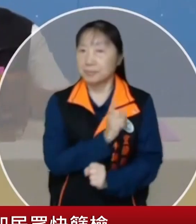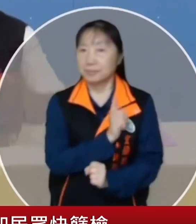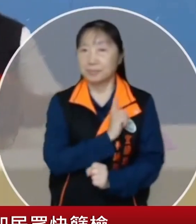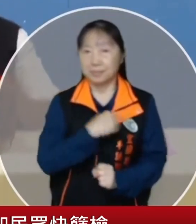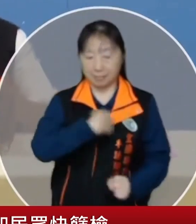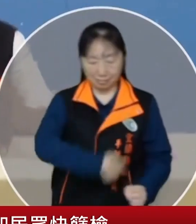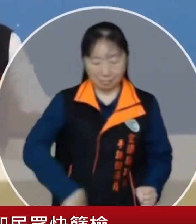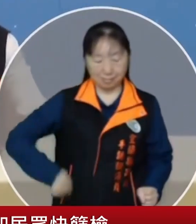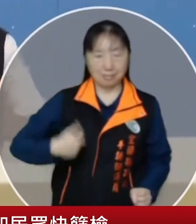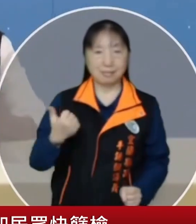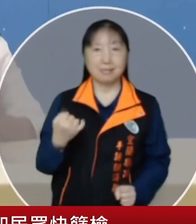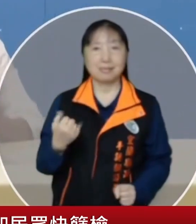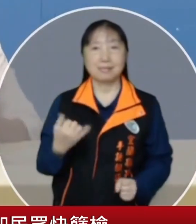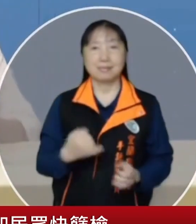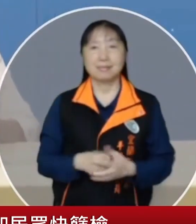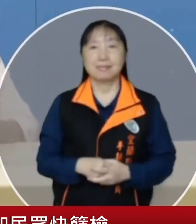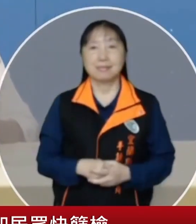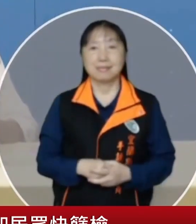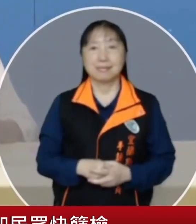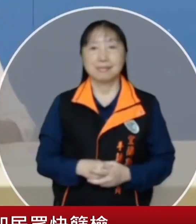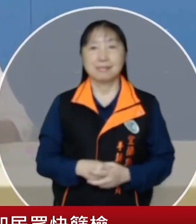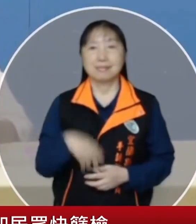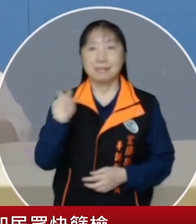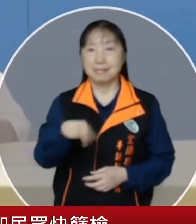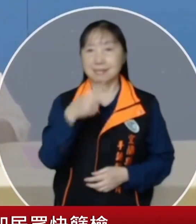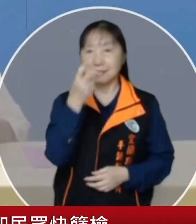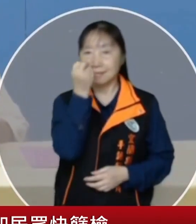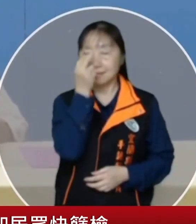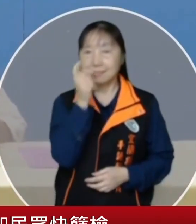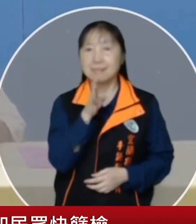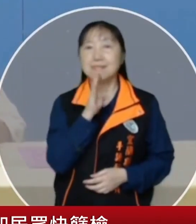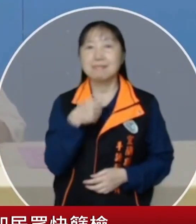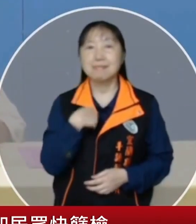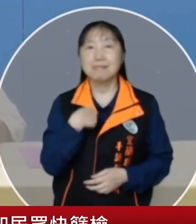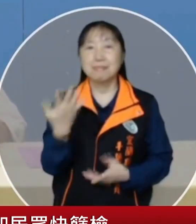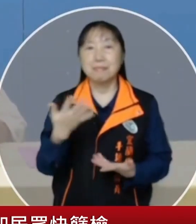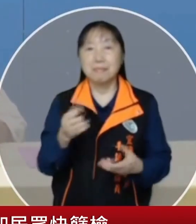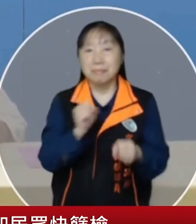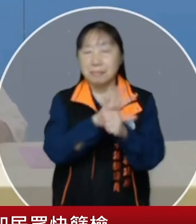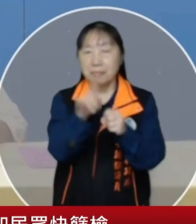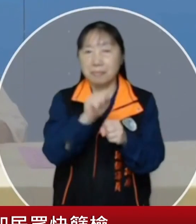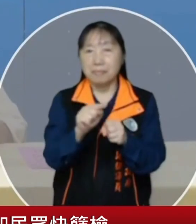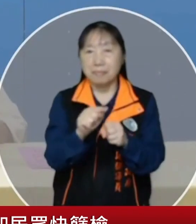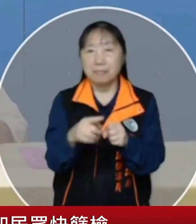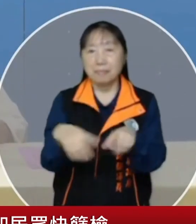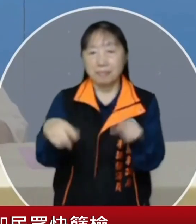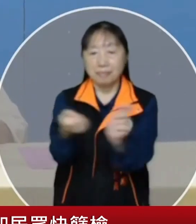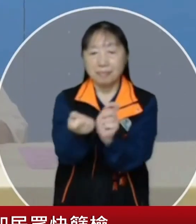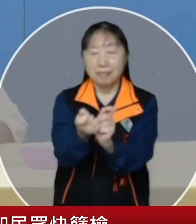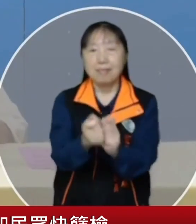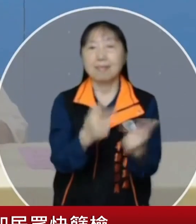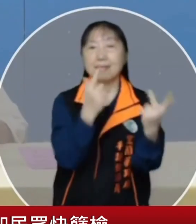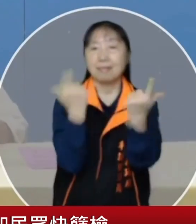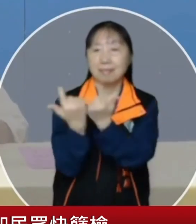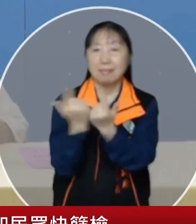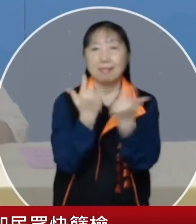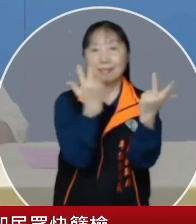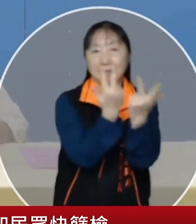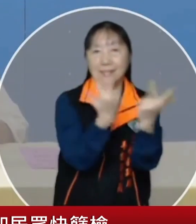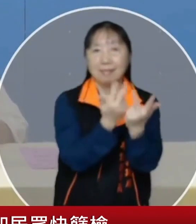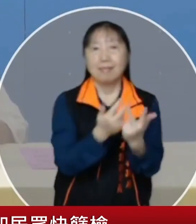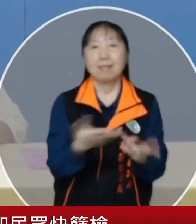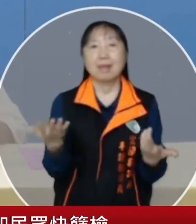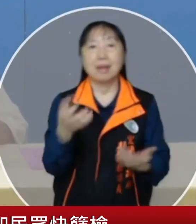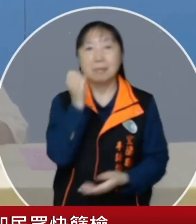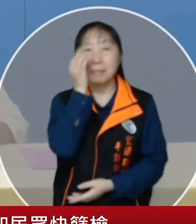体状况。再来呢，宜兰呢紧邻疫情的严重台北、新北、基隆、花莲，我